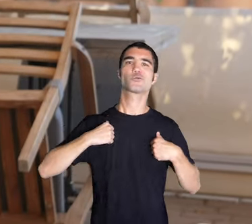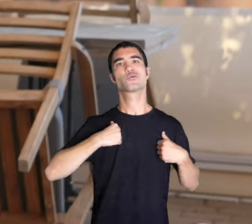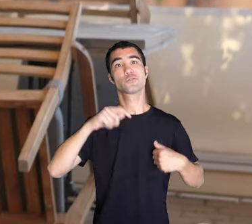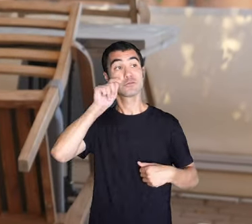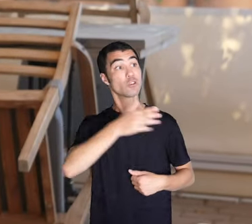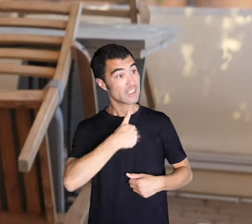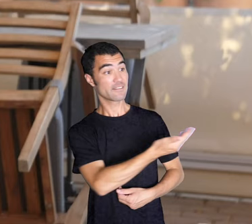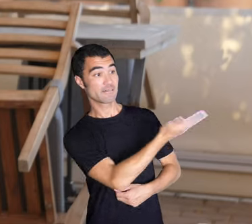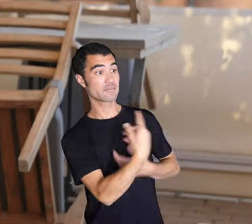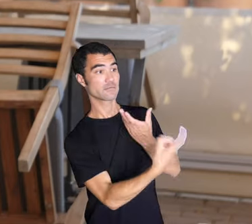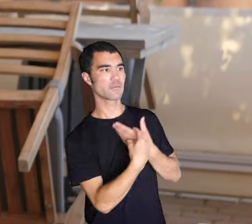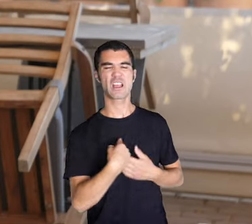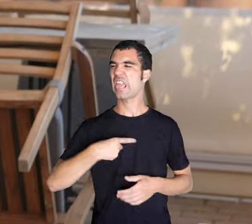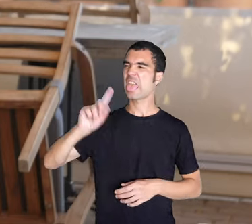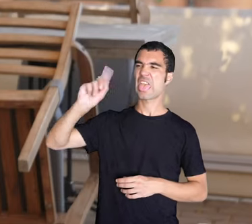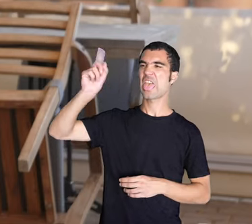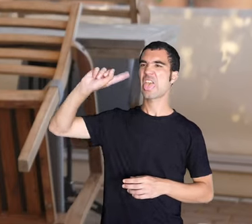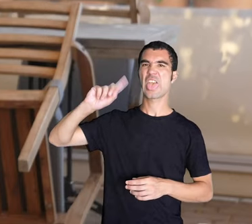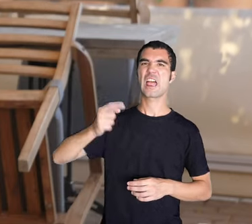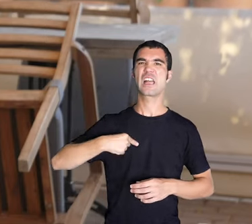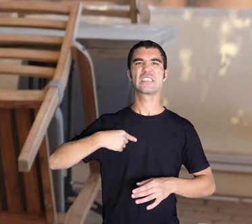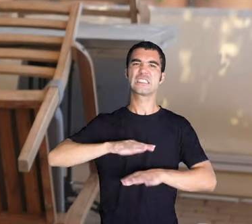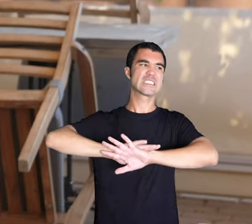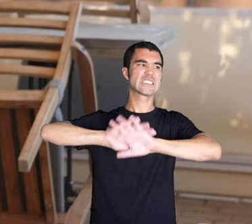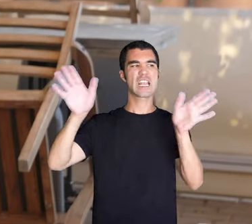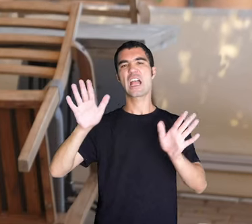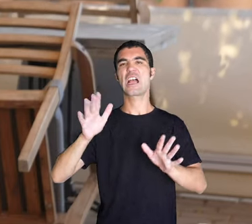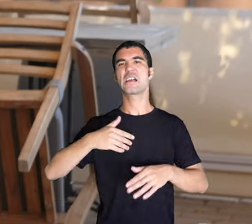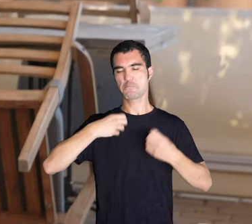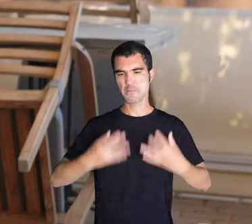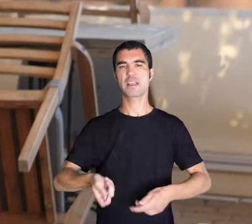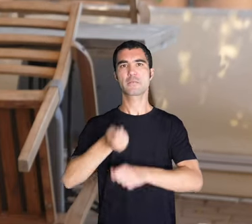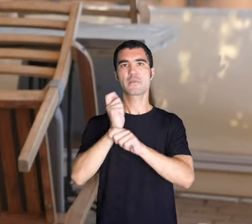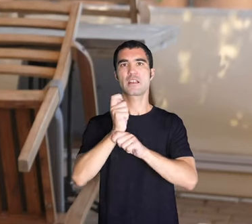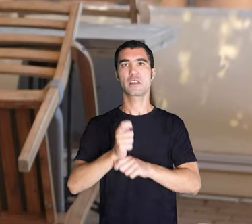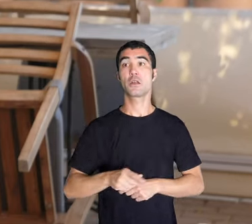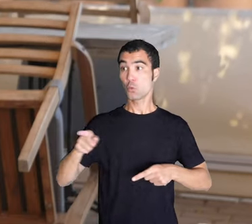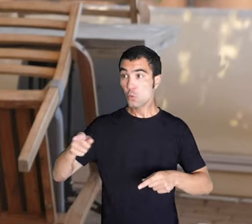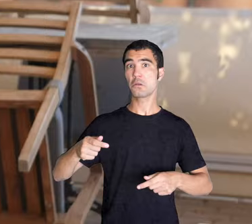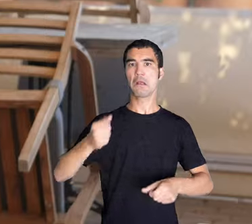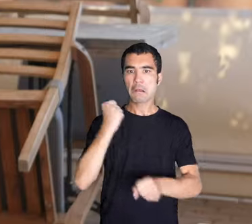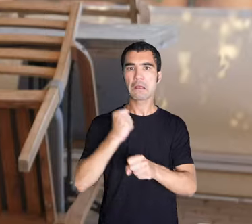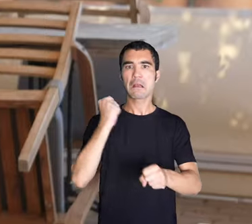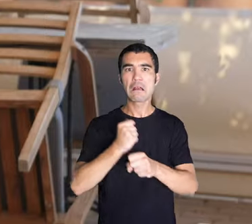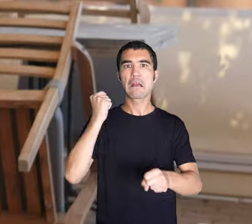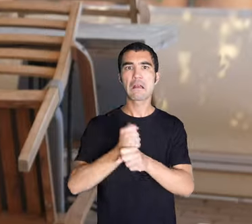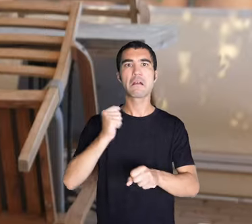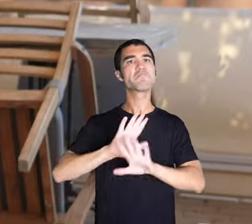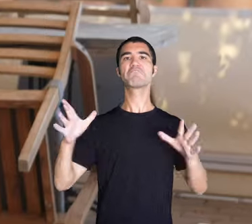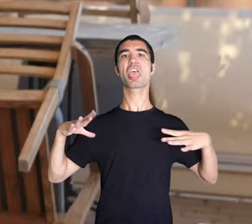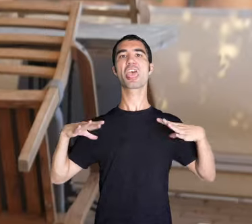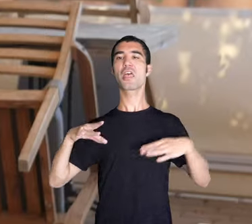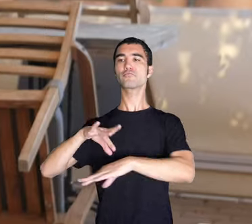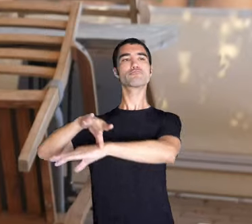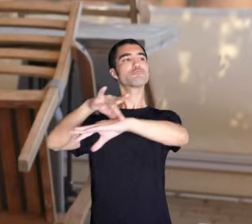vol venir. No, Lluís, ja estic bé pescat. Diu, i ara faràs feina, només n'hi ha a calobre